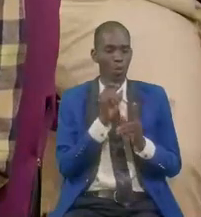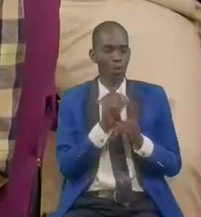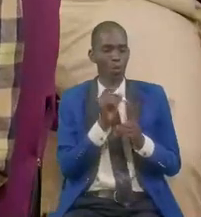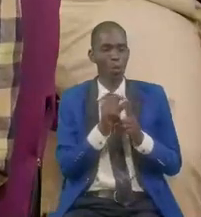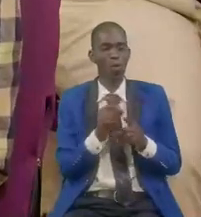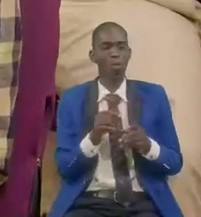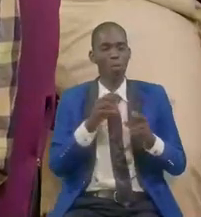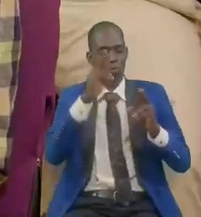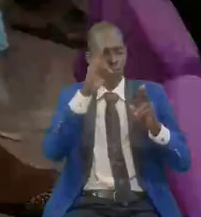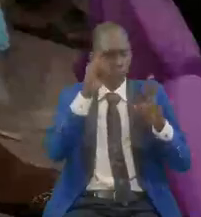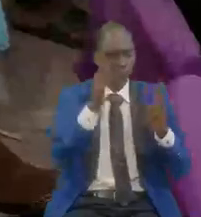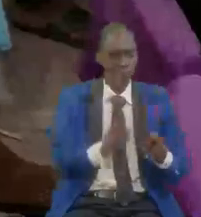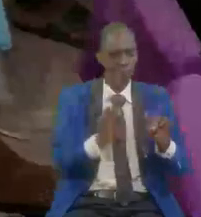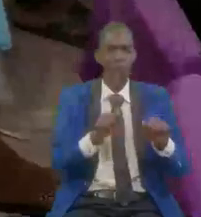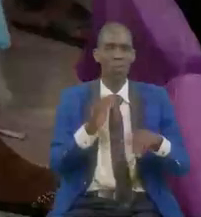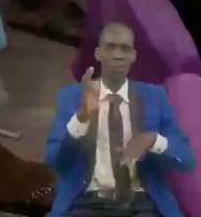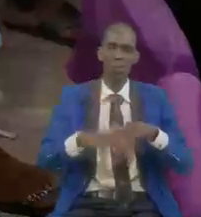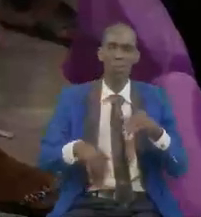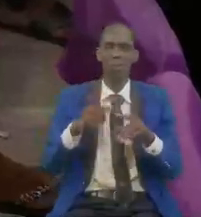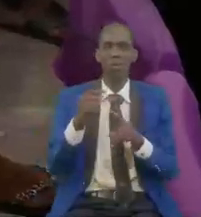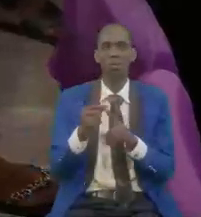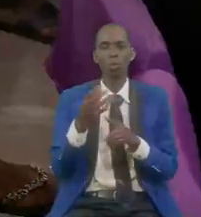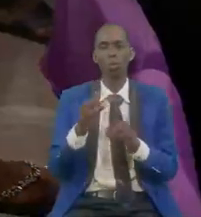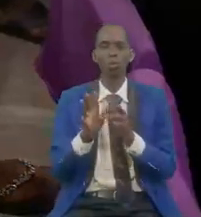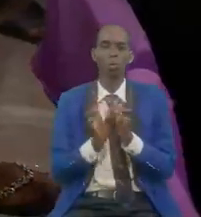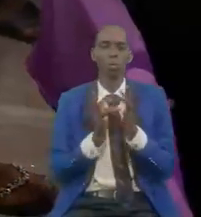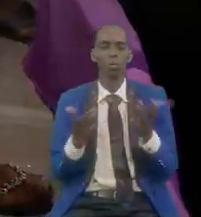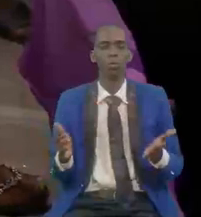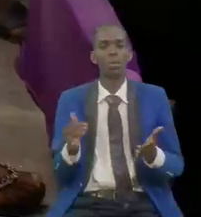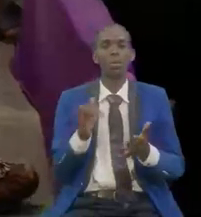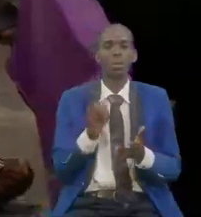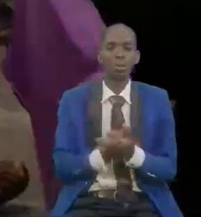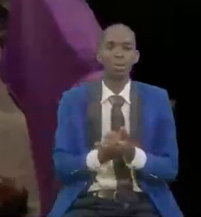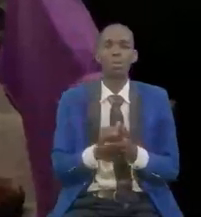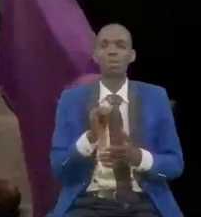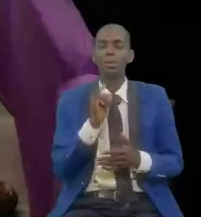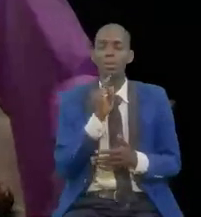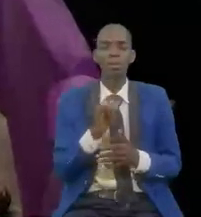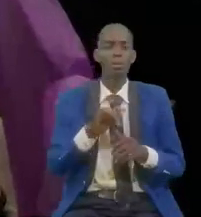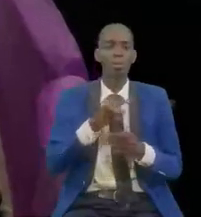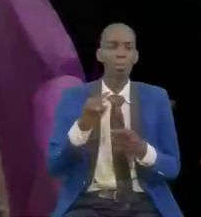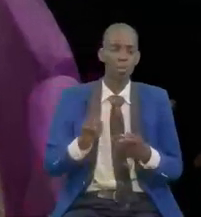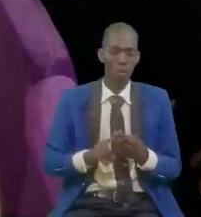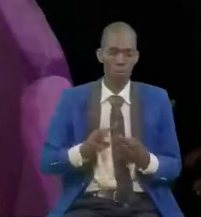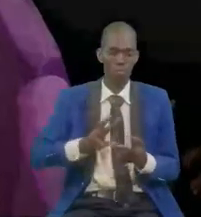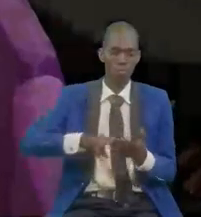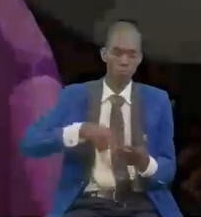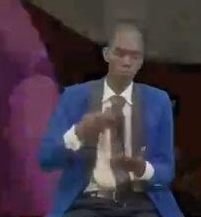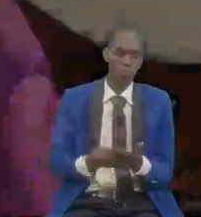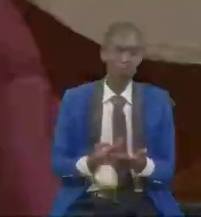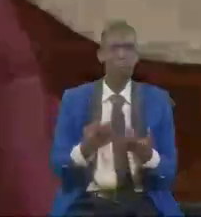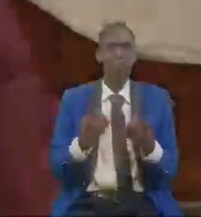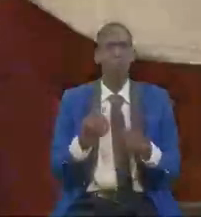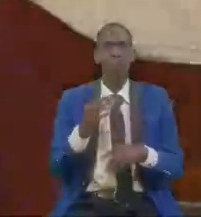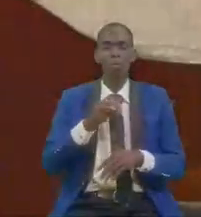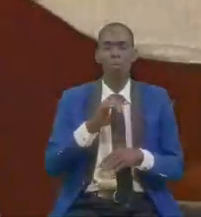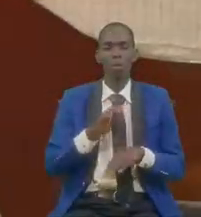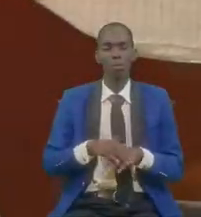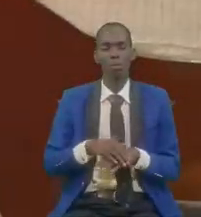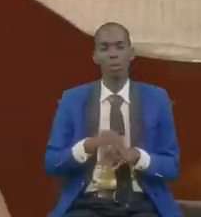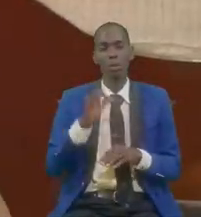leurs paroles plus supérieures à la parole de la Bible. C'est là que la ruine vient pour le